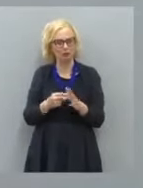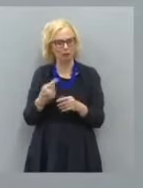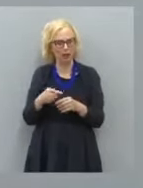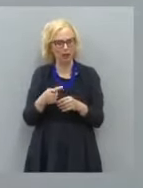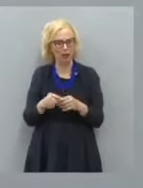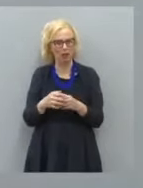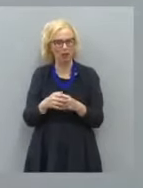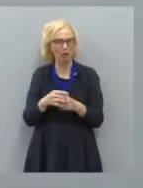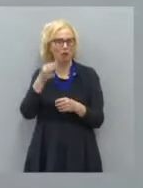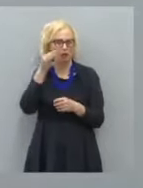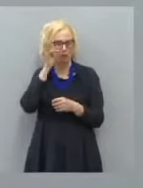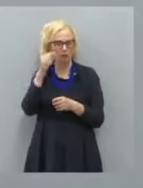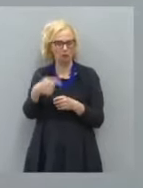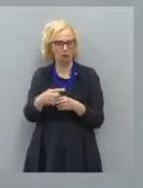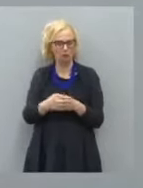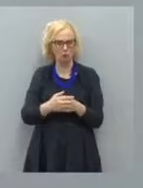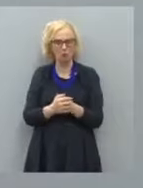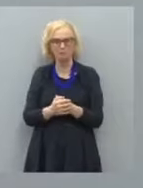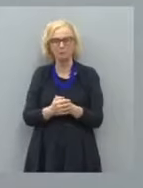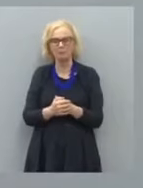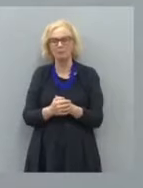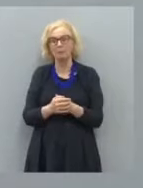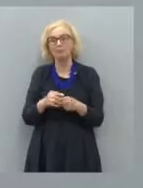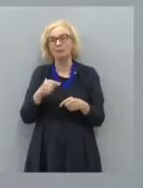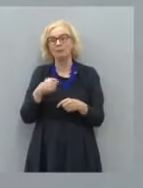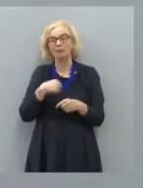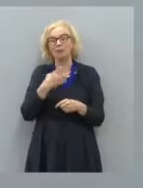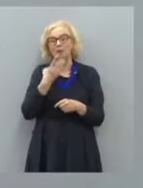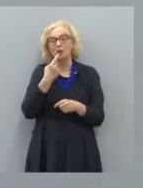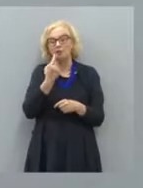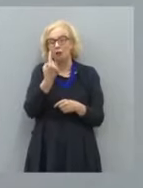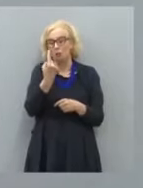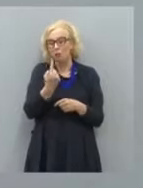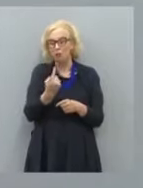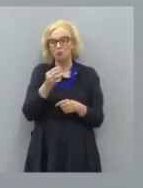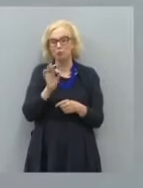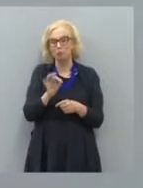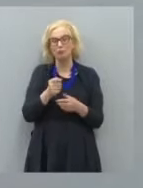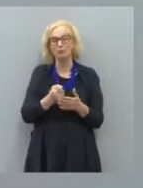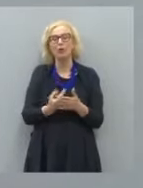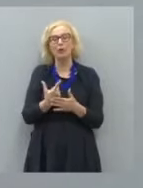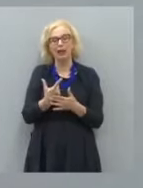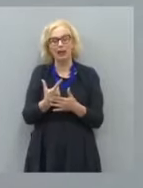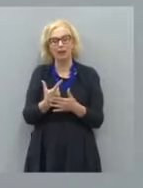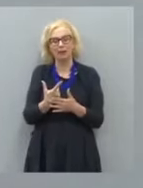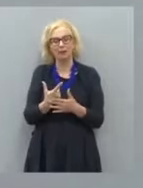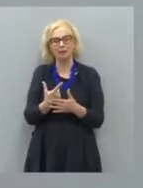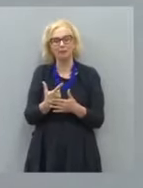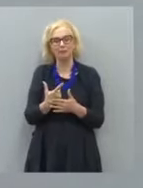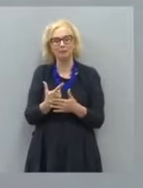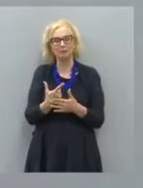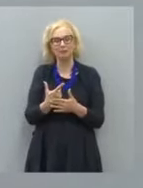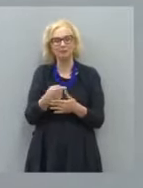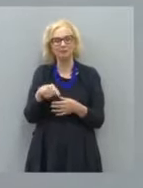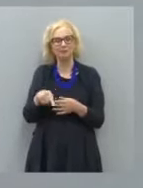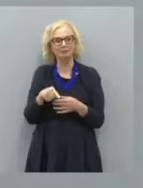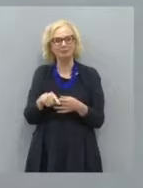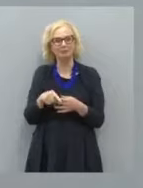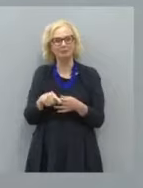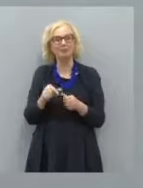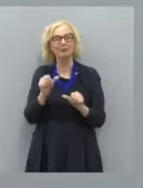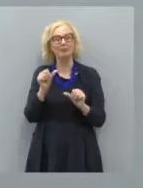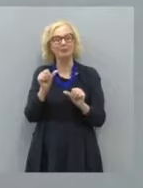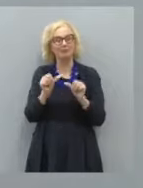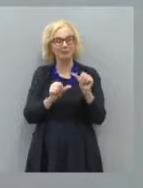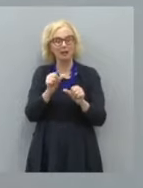principali ecco quindi io l'elemento che vorrei sottolineare è questo questa punto di passaggio da